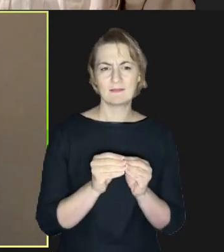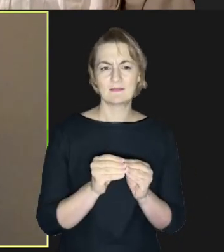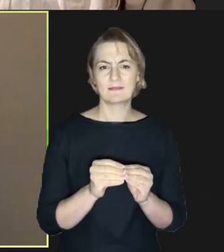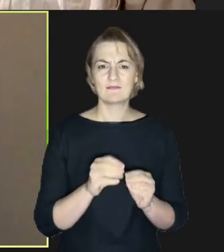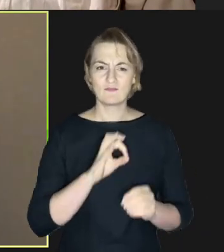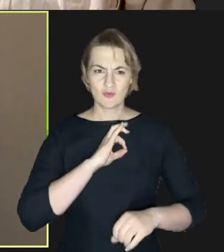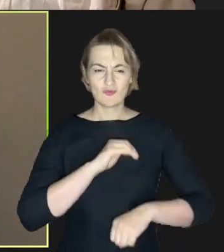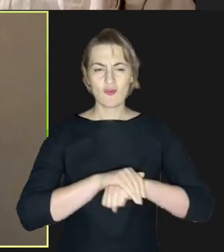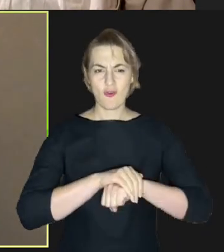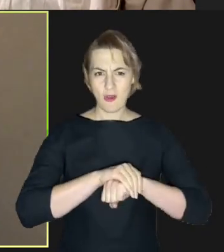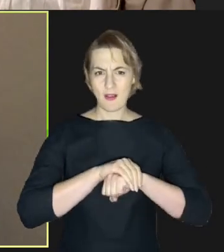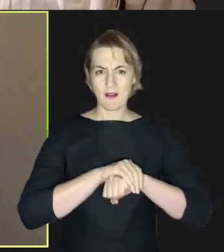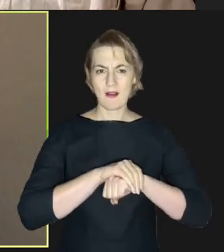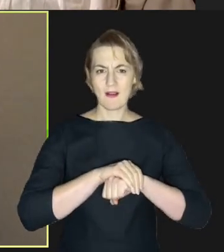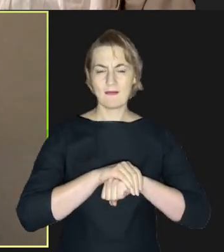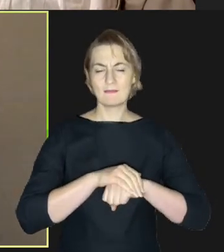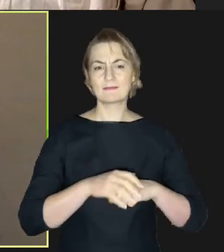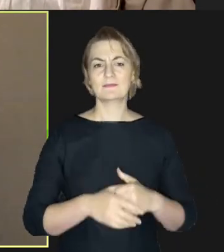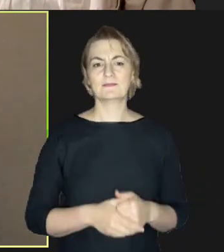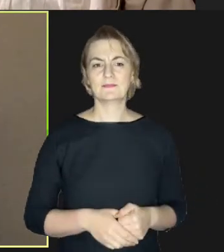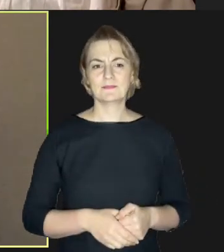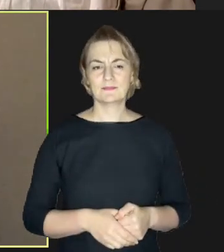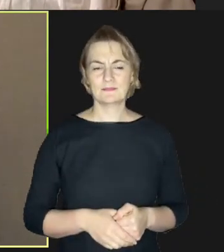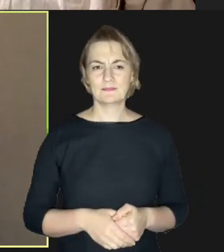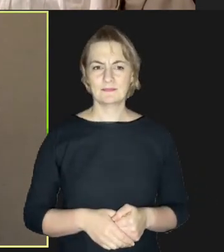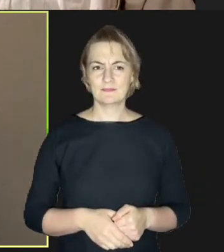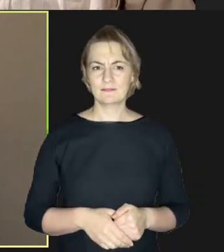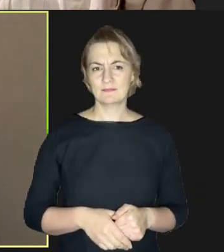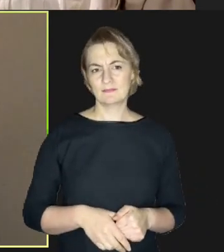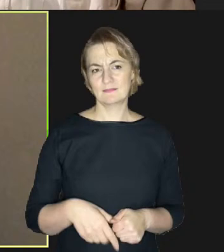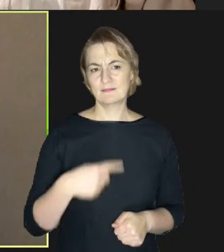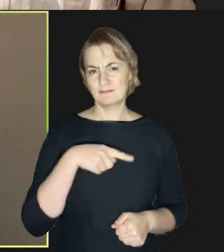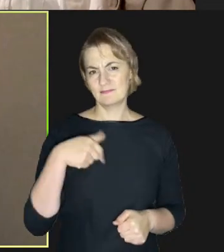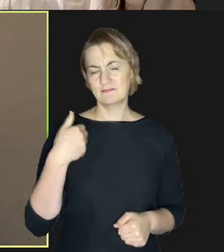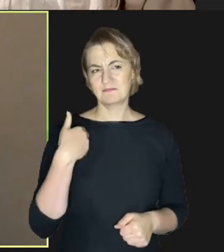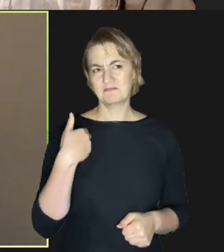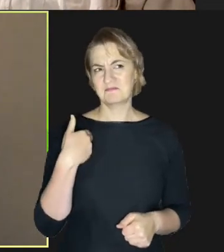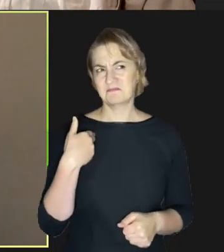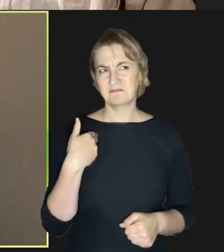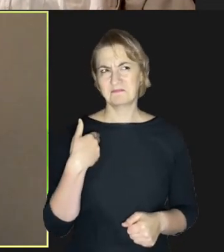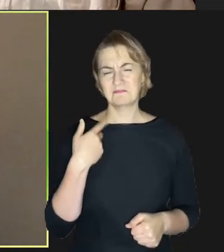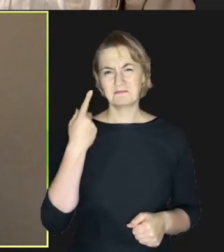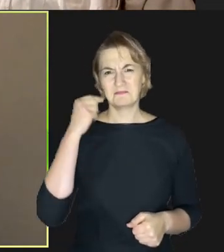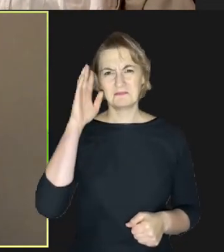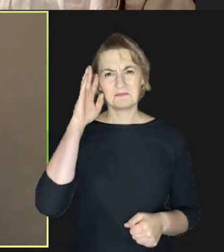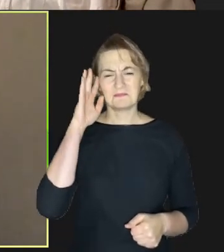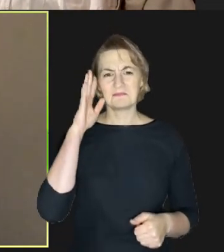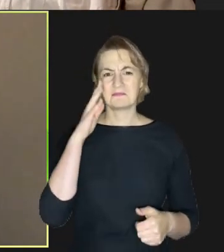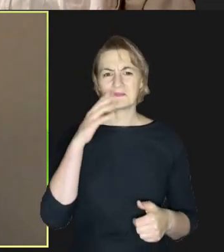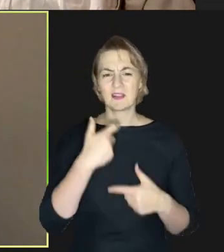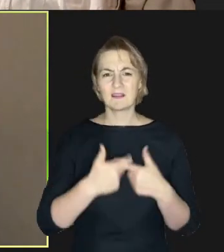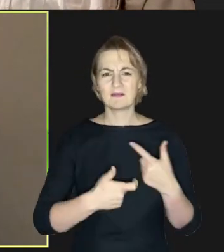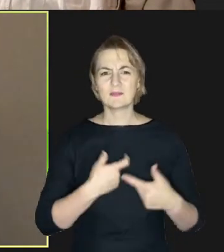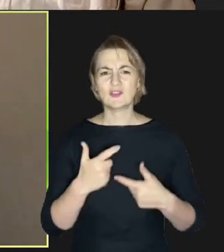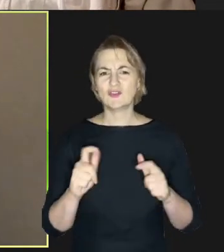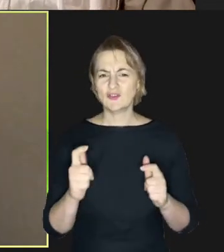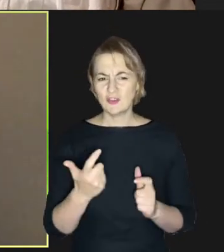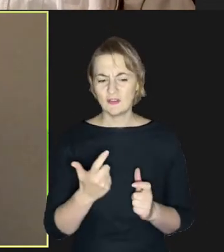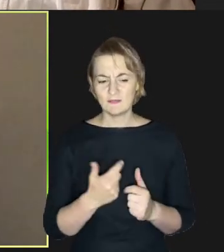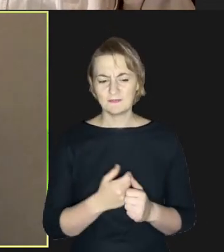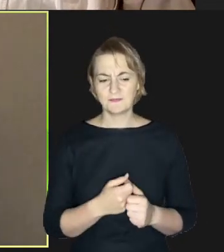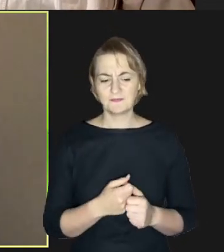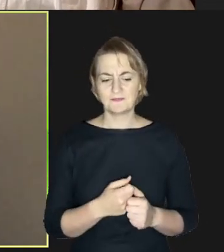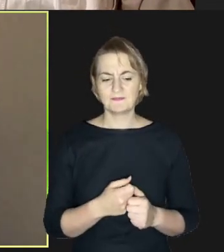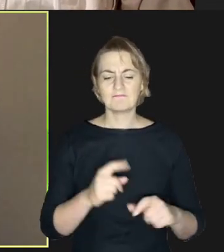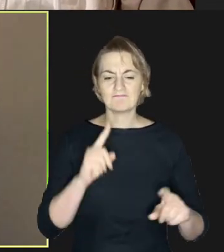z kolegami. I tak, żeśmy, nie wiem, już nie pamiętam, co nas skłoniło do takiej